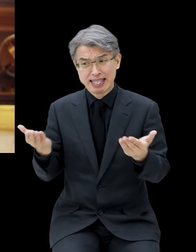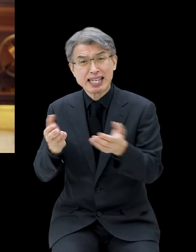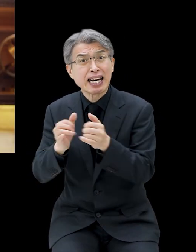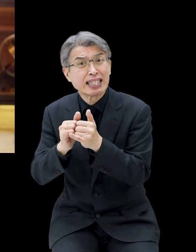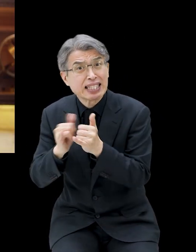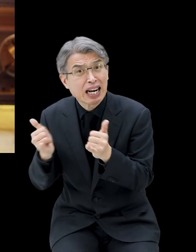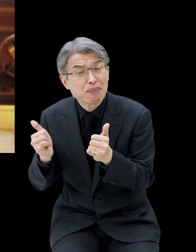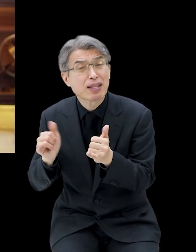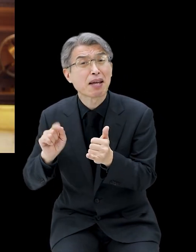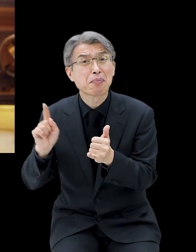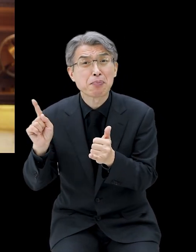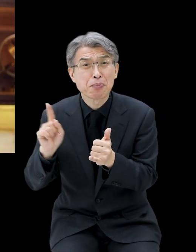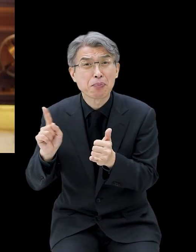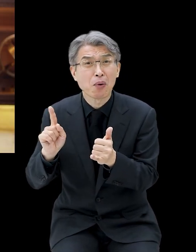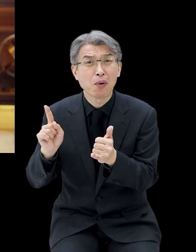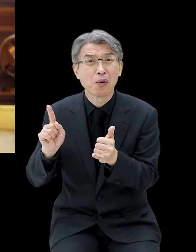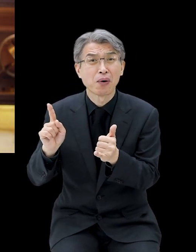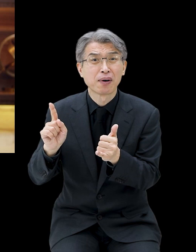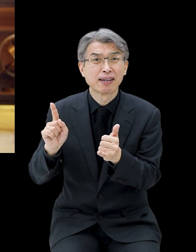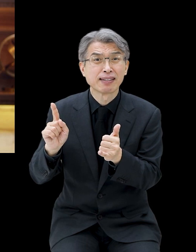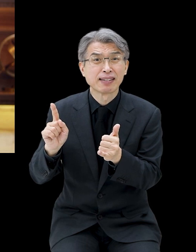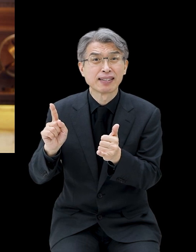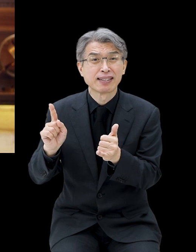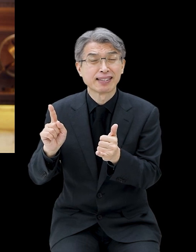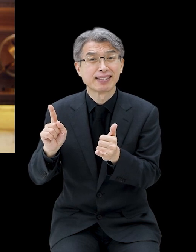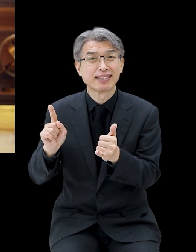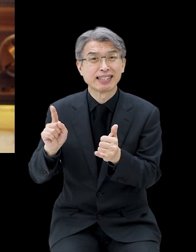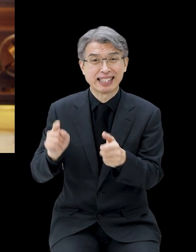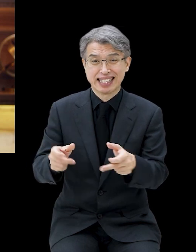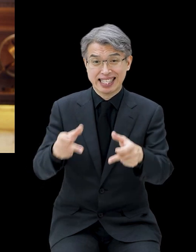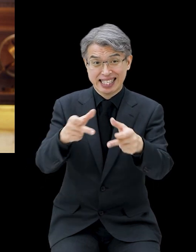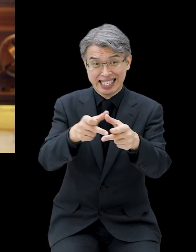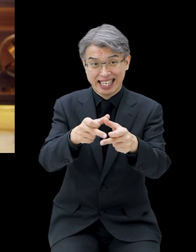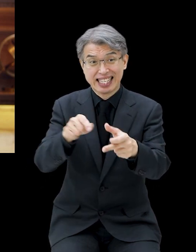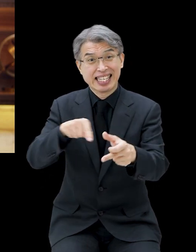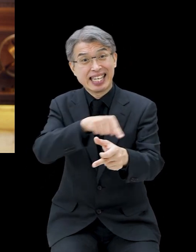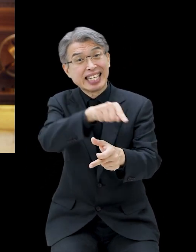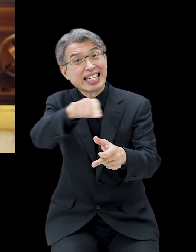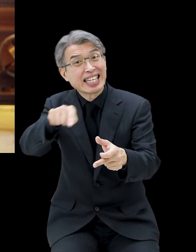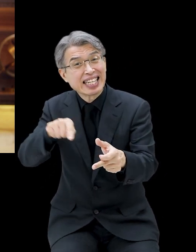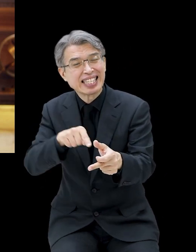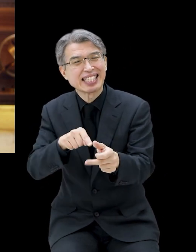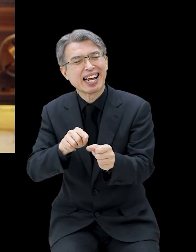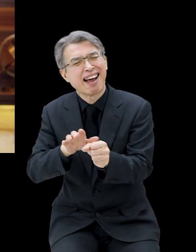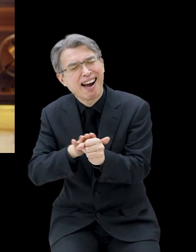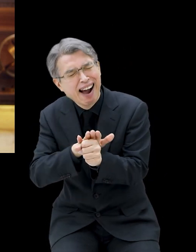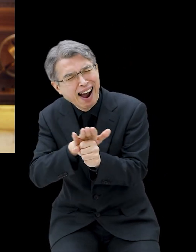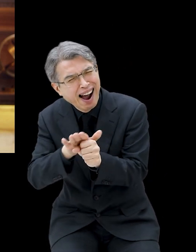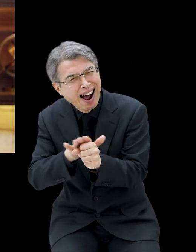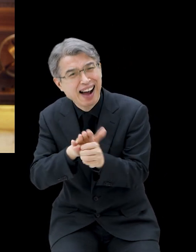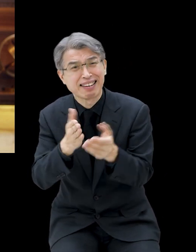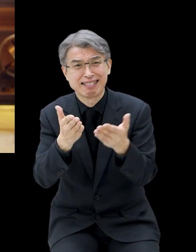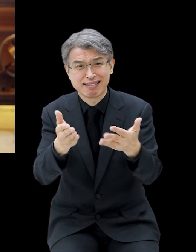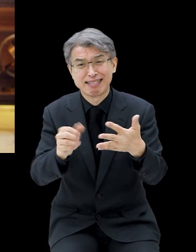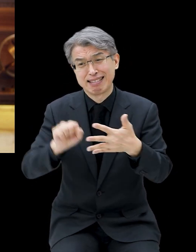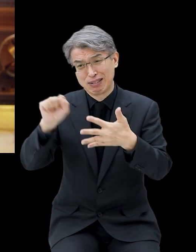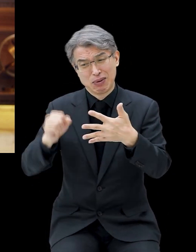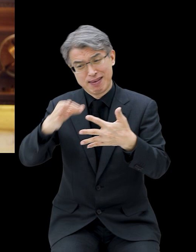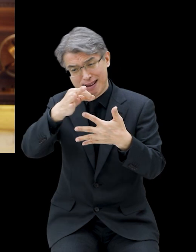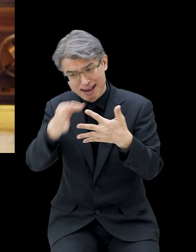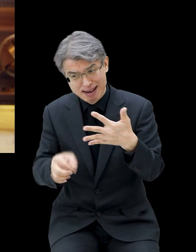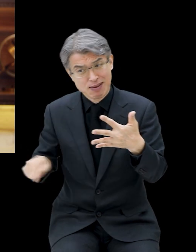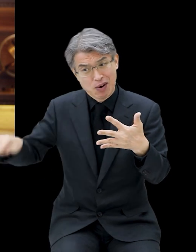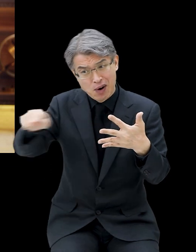현재는 그 여러 가지 면에서 장애인들한테 애착도 있고 소프트웨어도 열심히